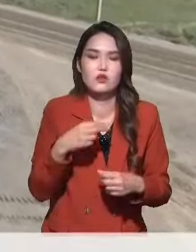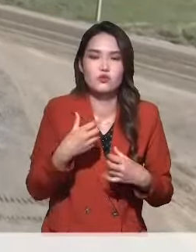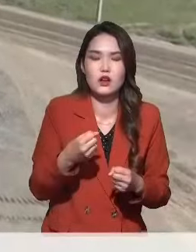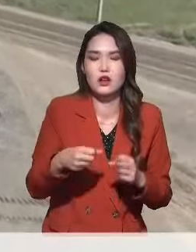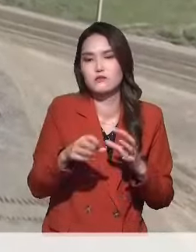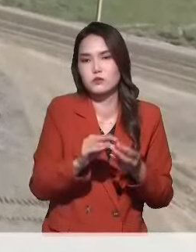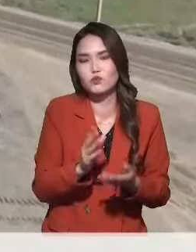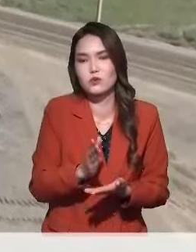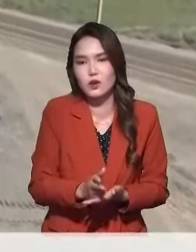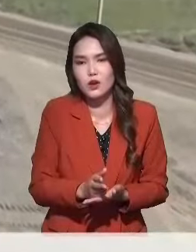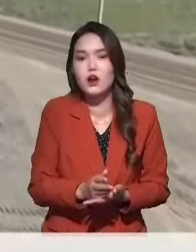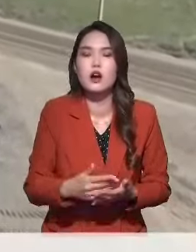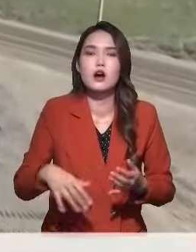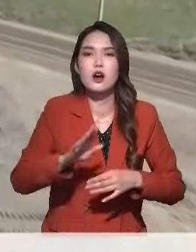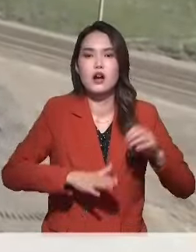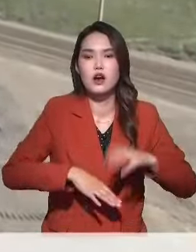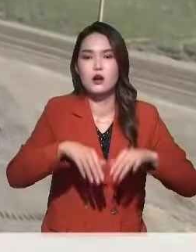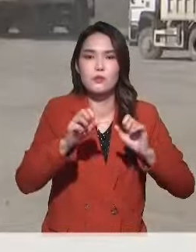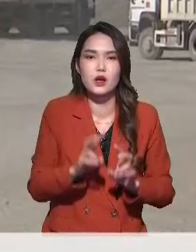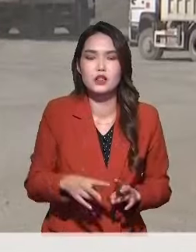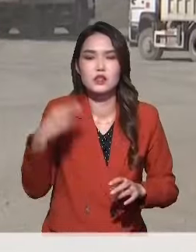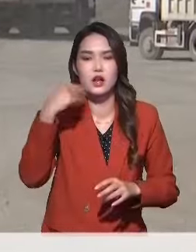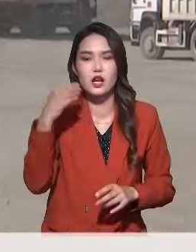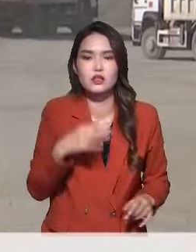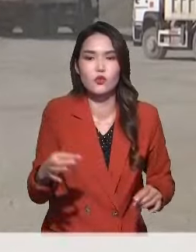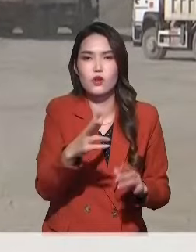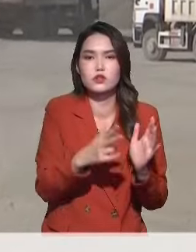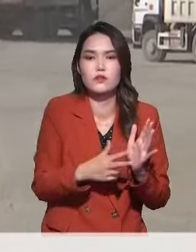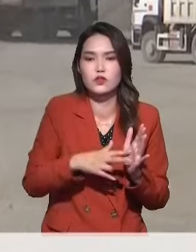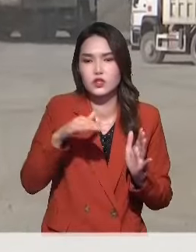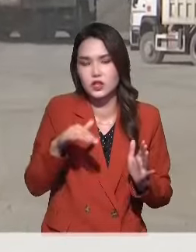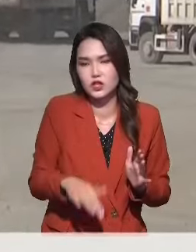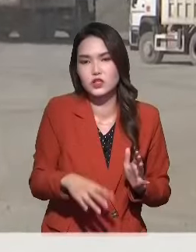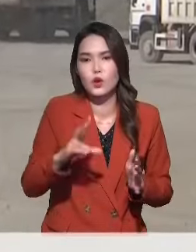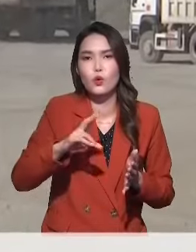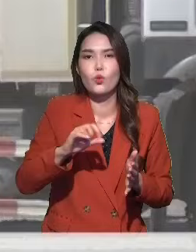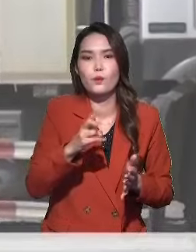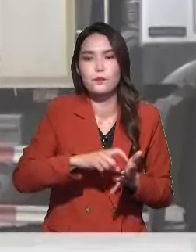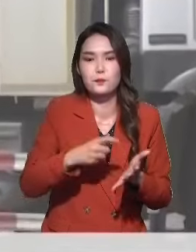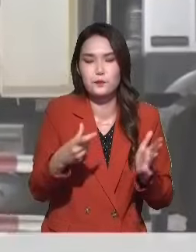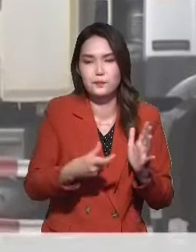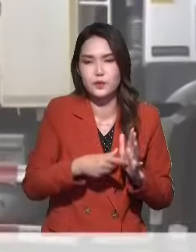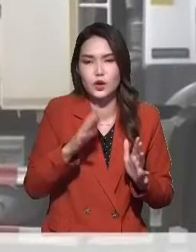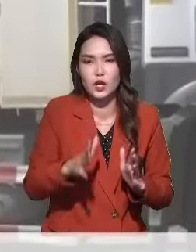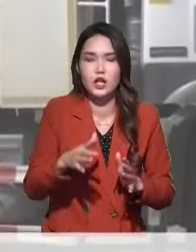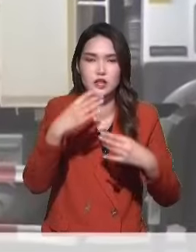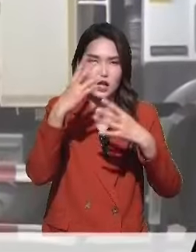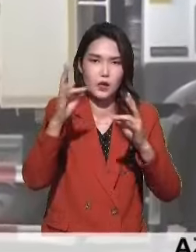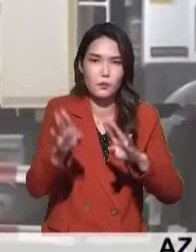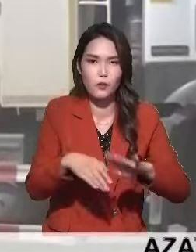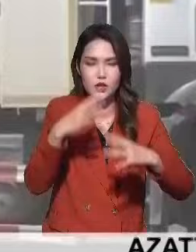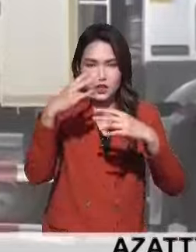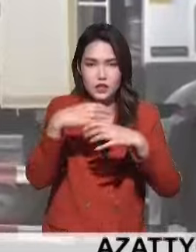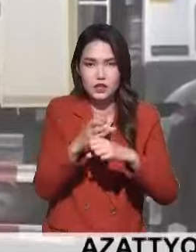данным специалистов КазДорНИИ, в Актюбинской области насчитывается 86 щебеночных карьеров. После инспекции лабораторных исследований